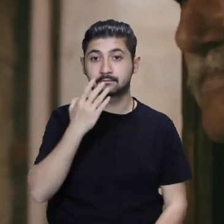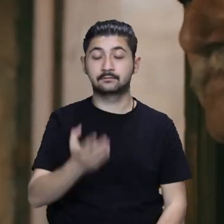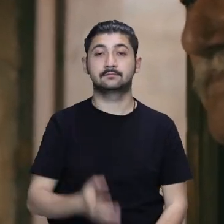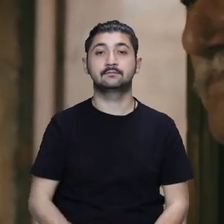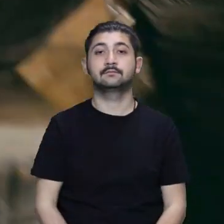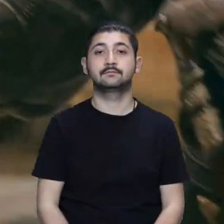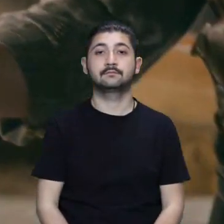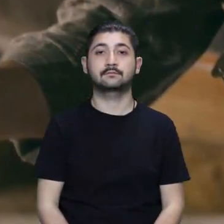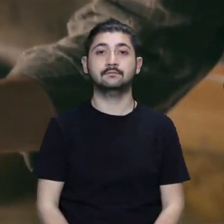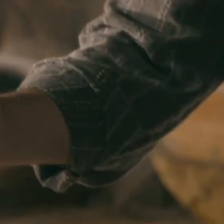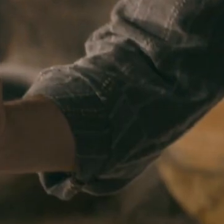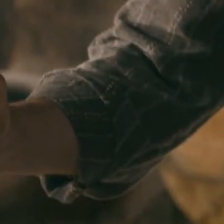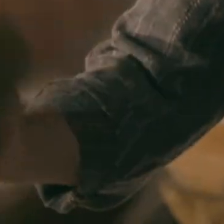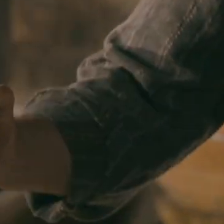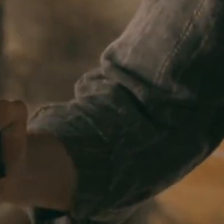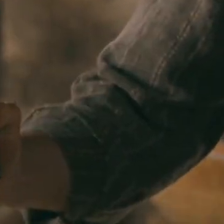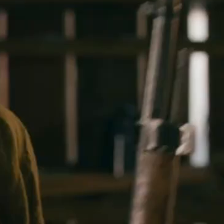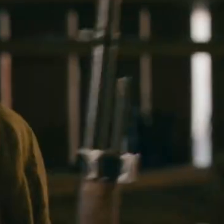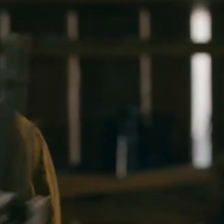Mehmet Sait'e bir tüfek verdi.